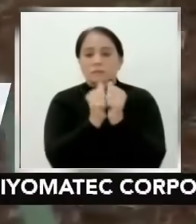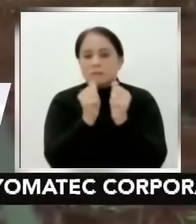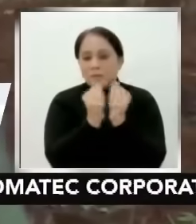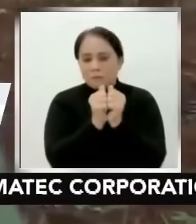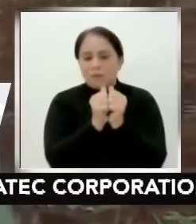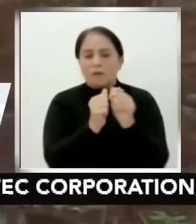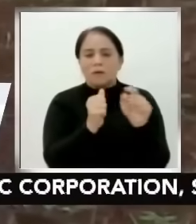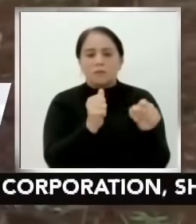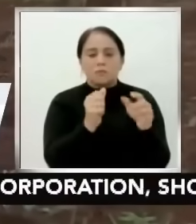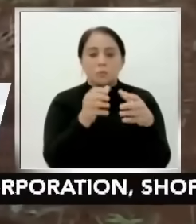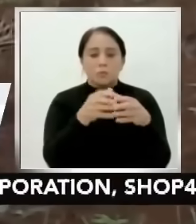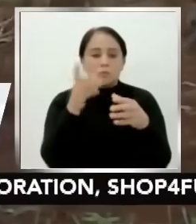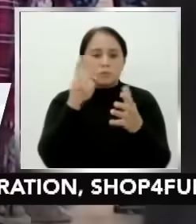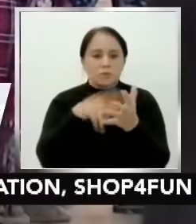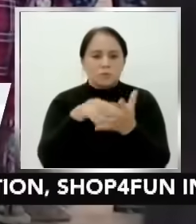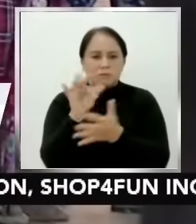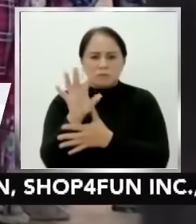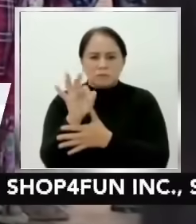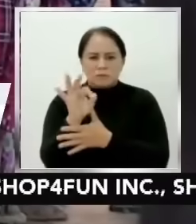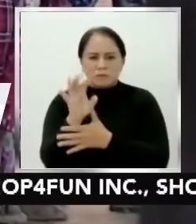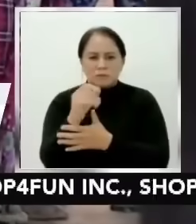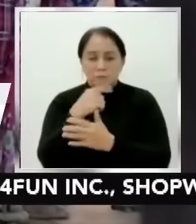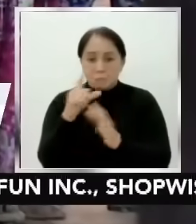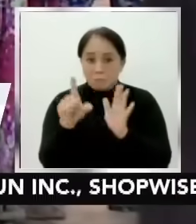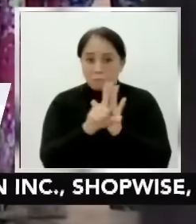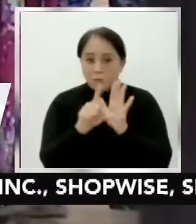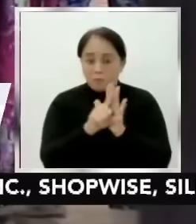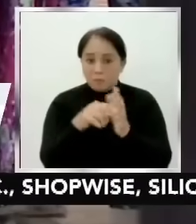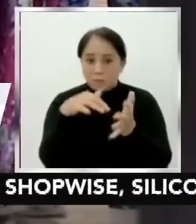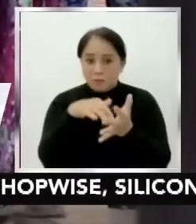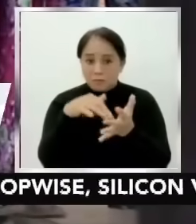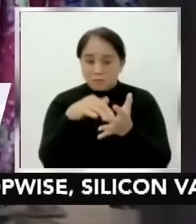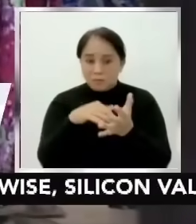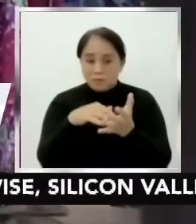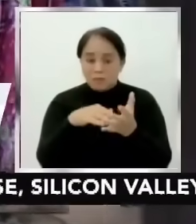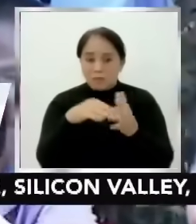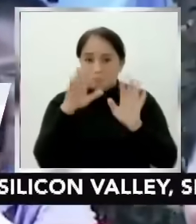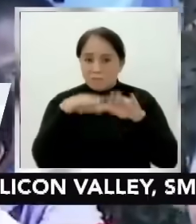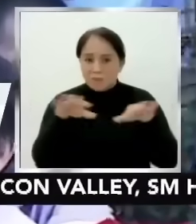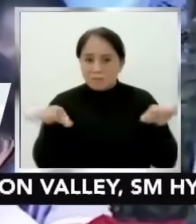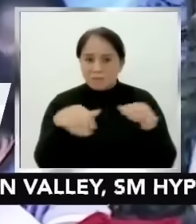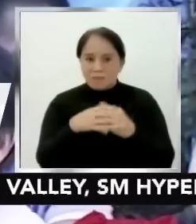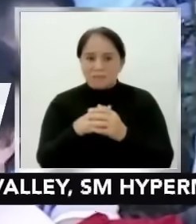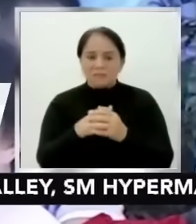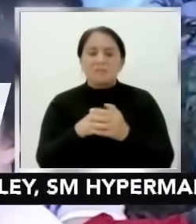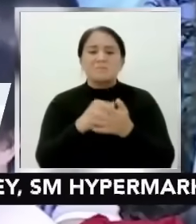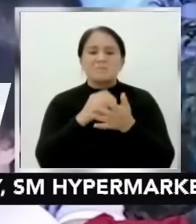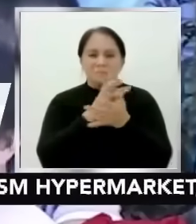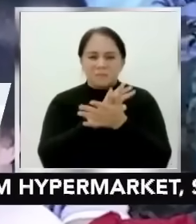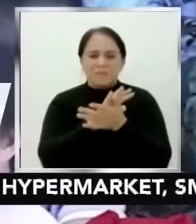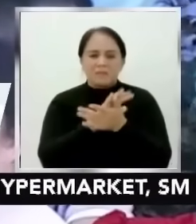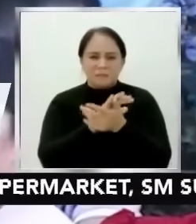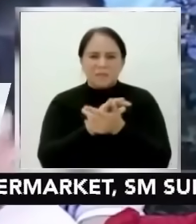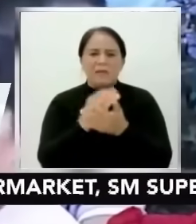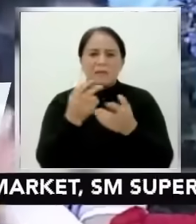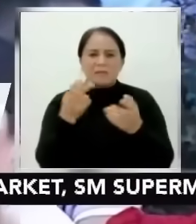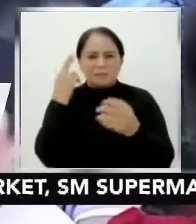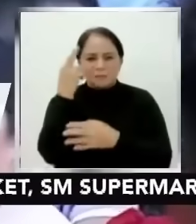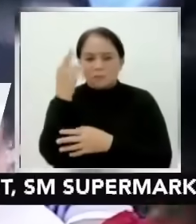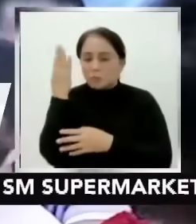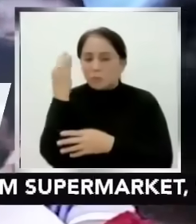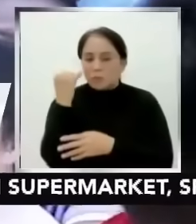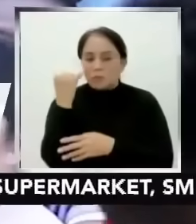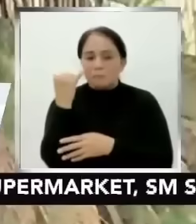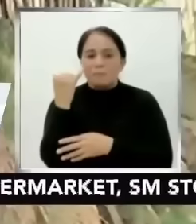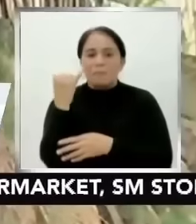2019. Itinanggi niyang pinagbabawalang mag-aral ang mga bata dito. Dahil din sa pandemic, isa din yon naging reason kaya parang